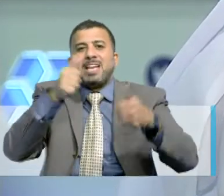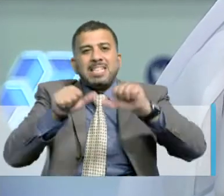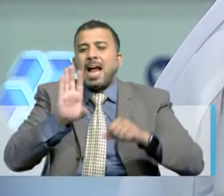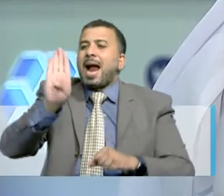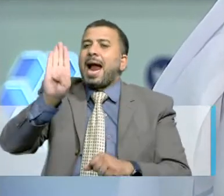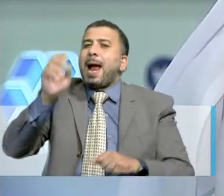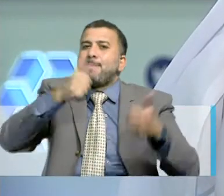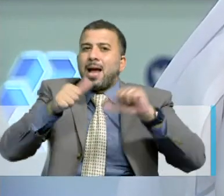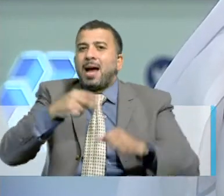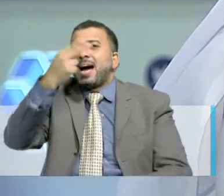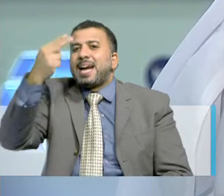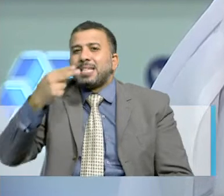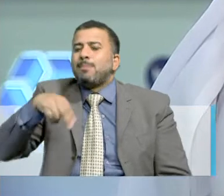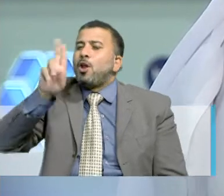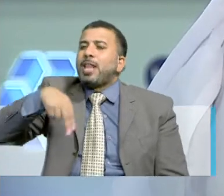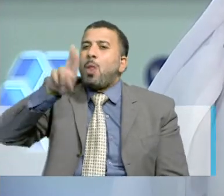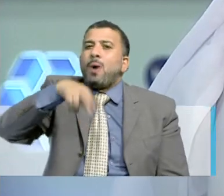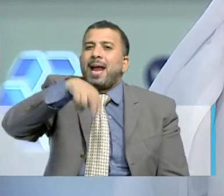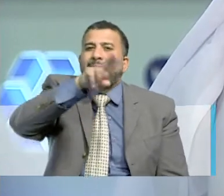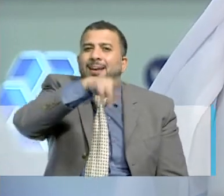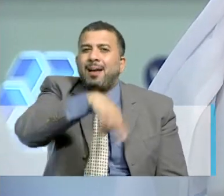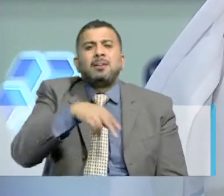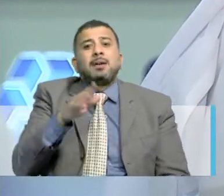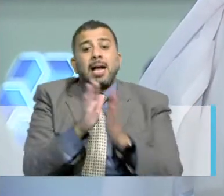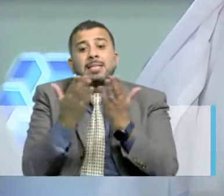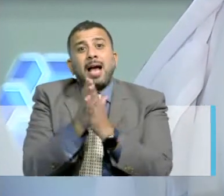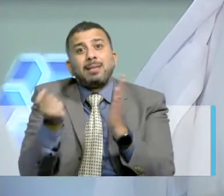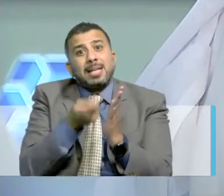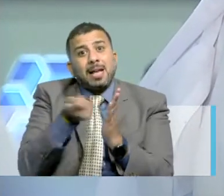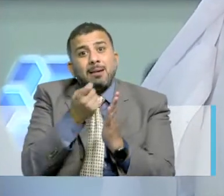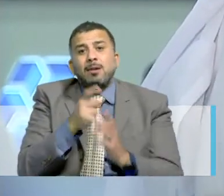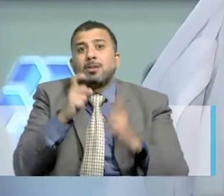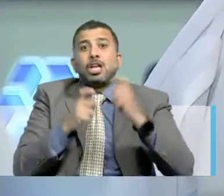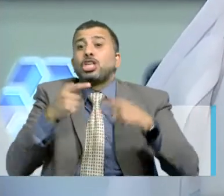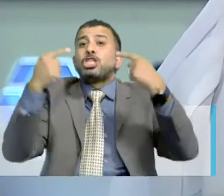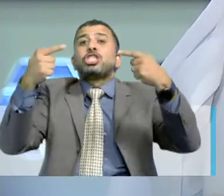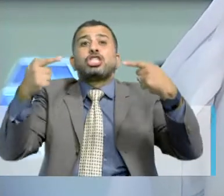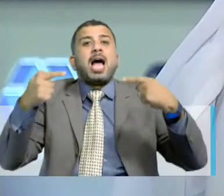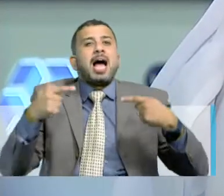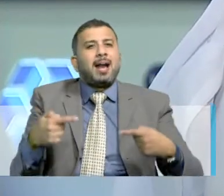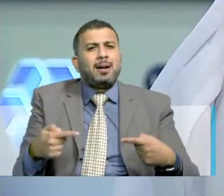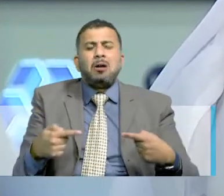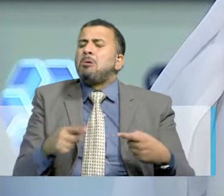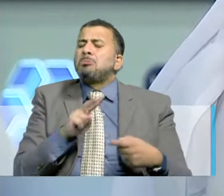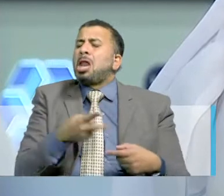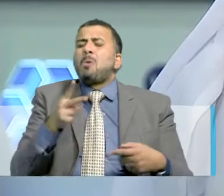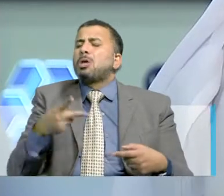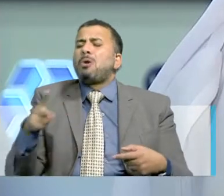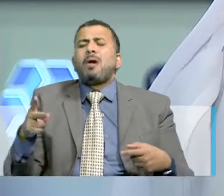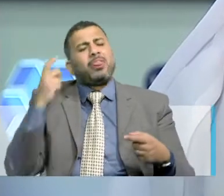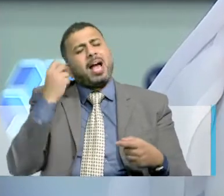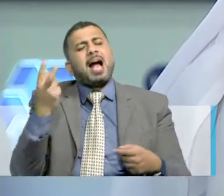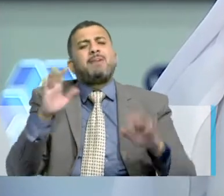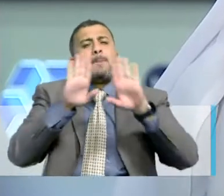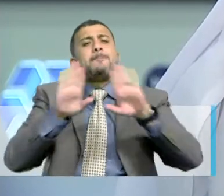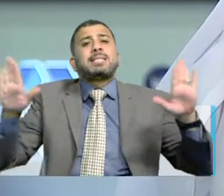الكيمياء، الرسم، التلوين، كتابة الكتاب، مسابقة فارس الشعر، هناك تنوع ثقافي، المسرح،